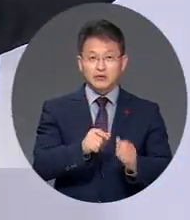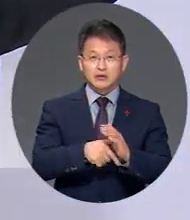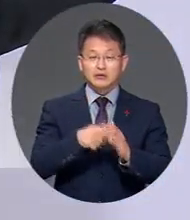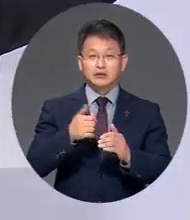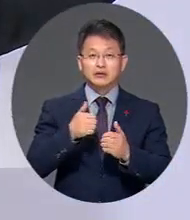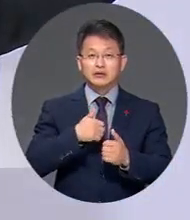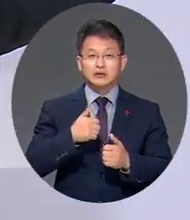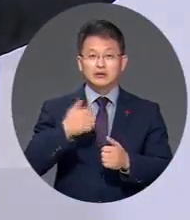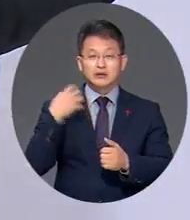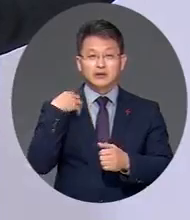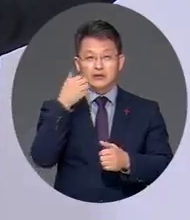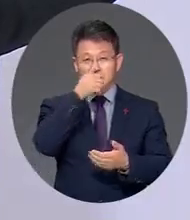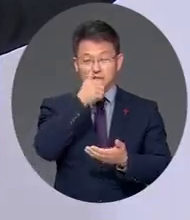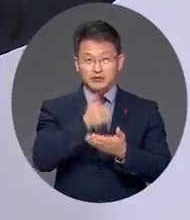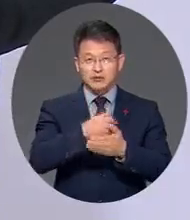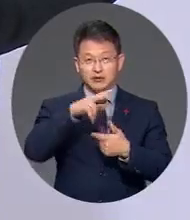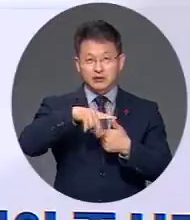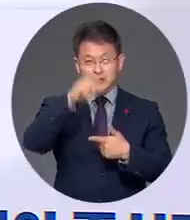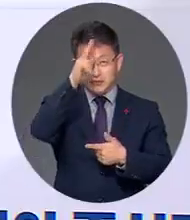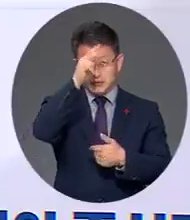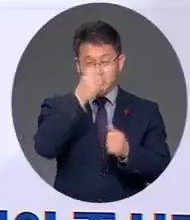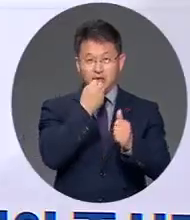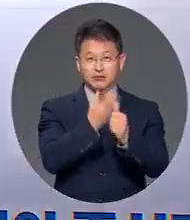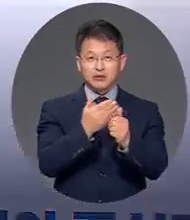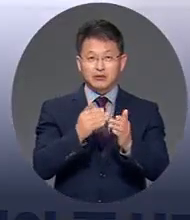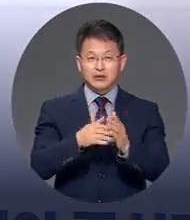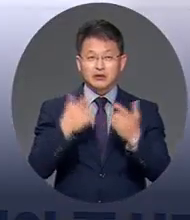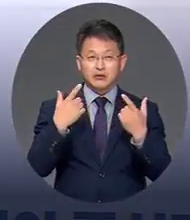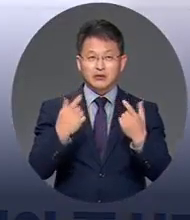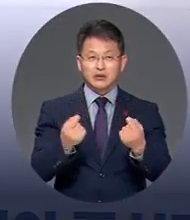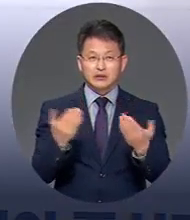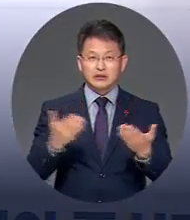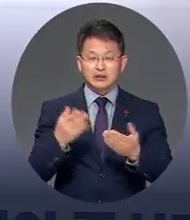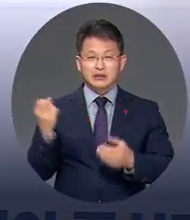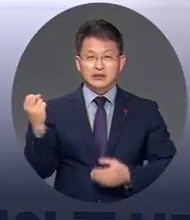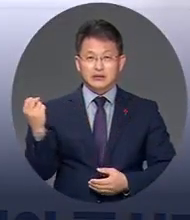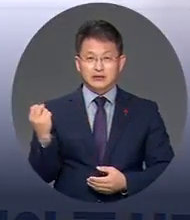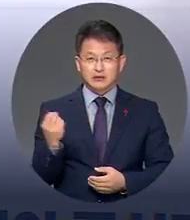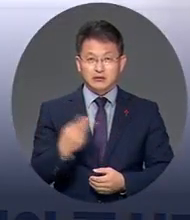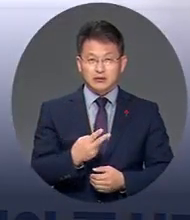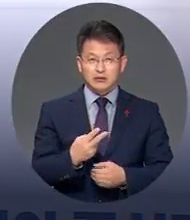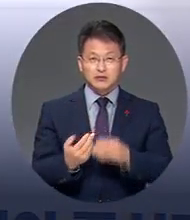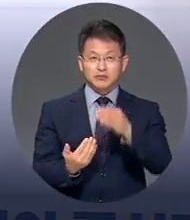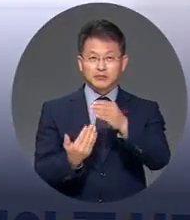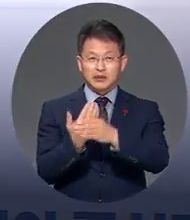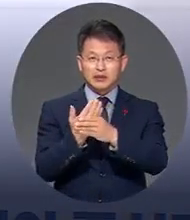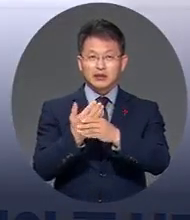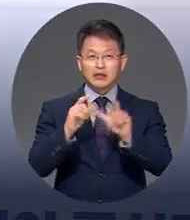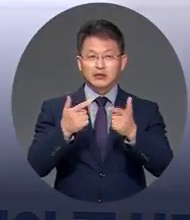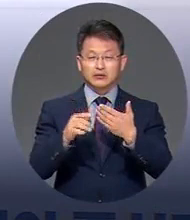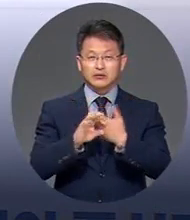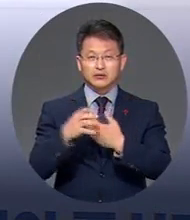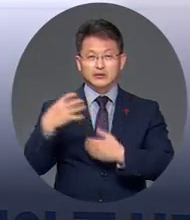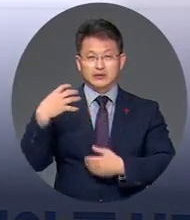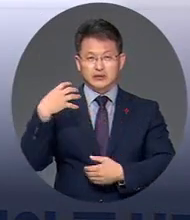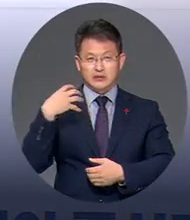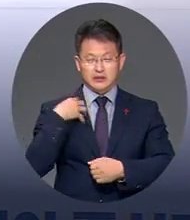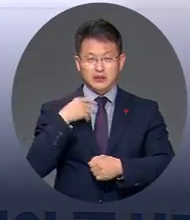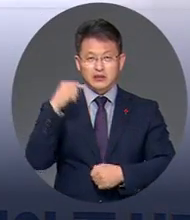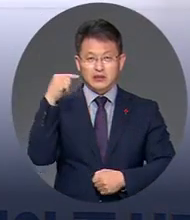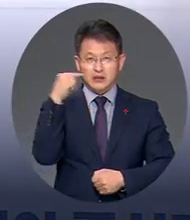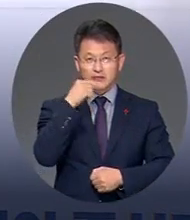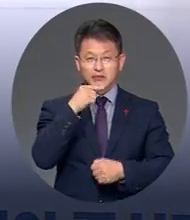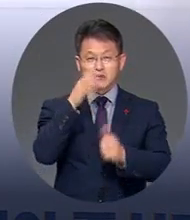의원을 경남경찰청에 고발했습니다이 같은 일이 재발되지 않도록 책임을